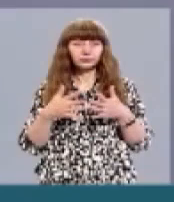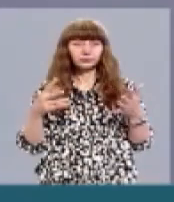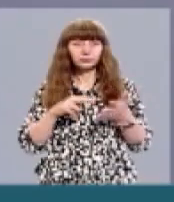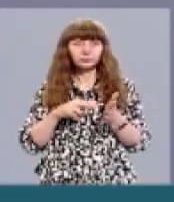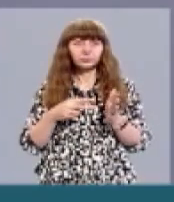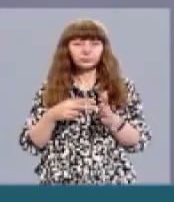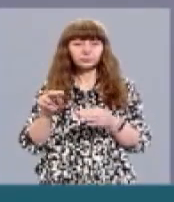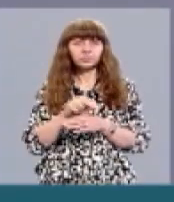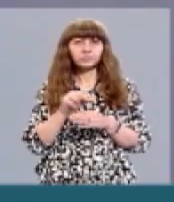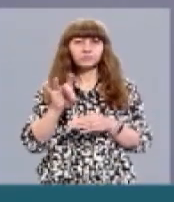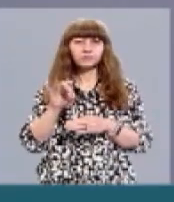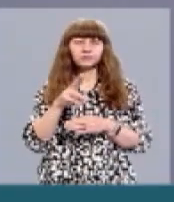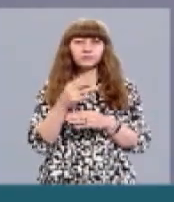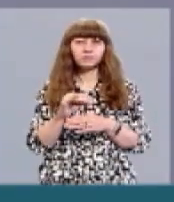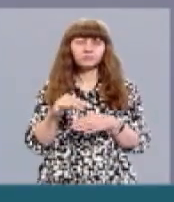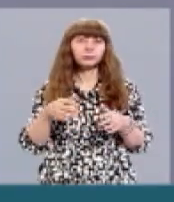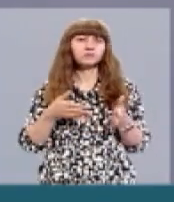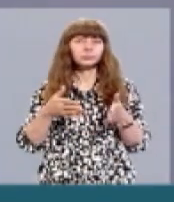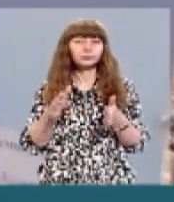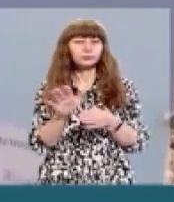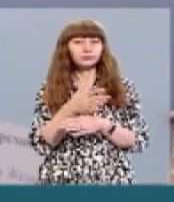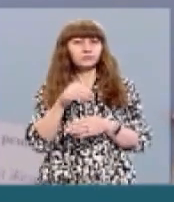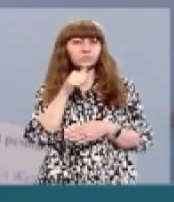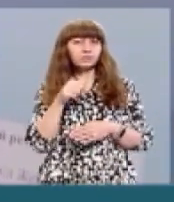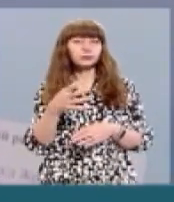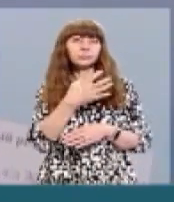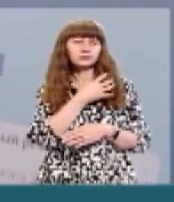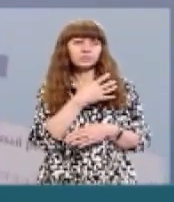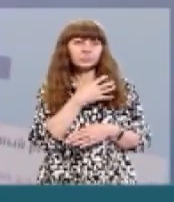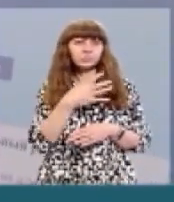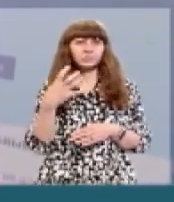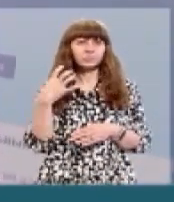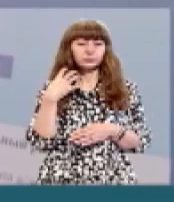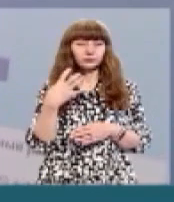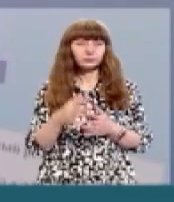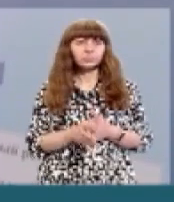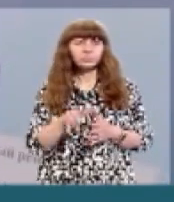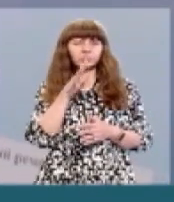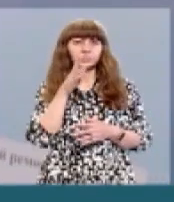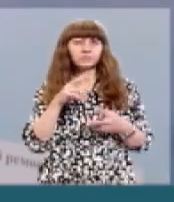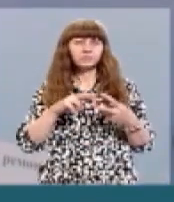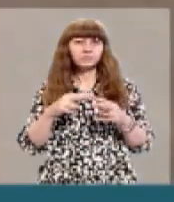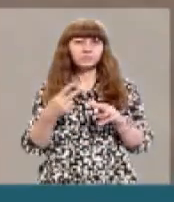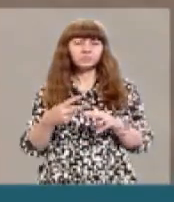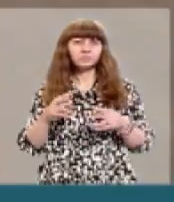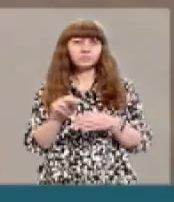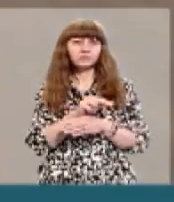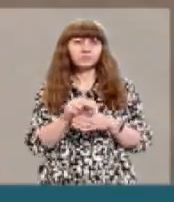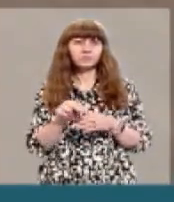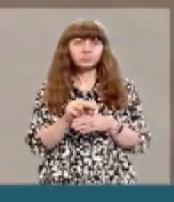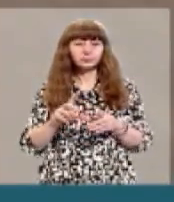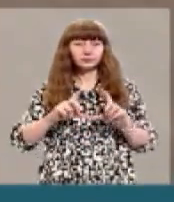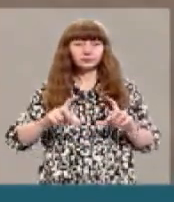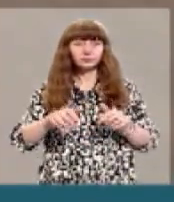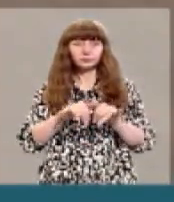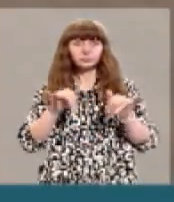масштабного проекта по ремонту республиканской автодороги между Кустанаем и Кызылордой. В ходе реализации проекта будет заменен асфальт, а также расширена сама